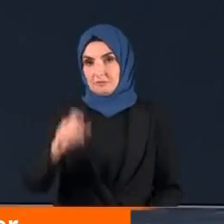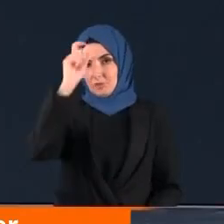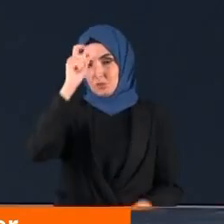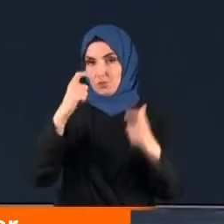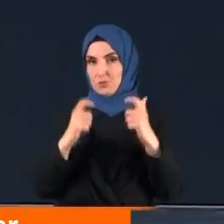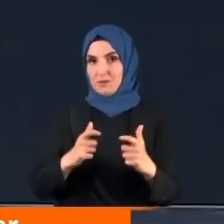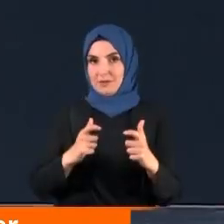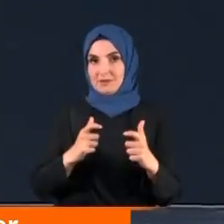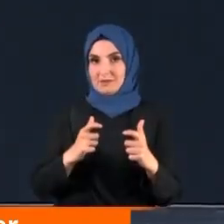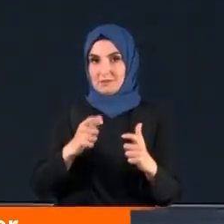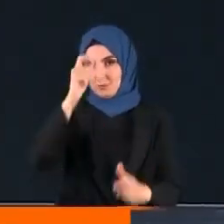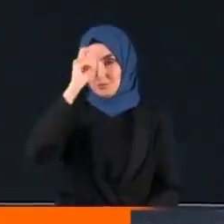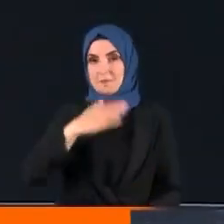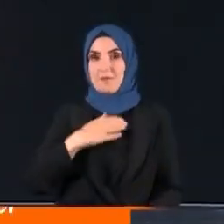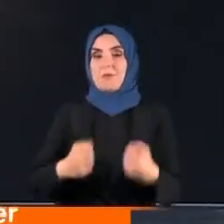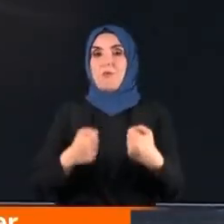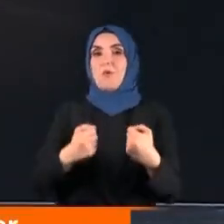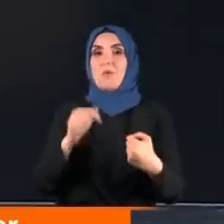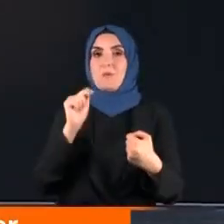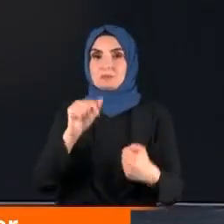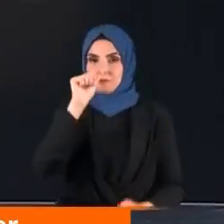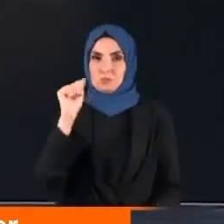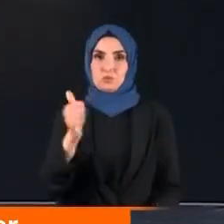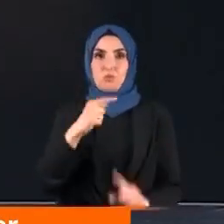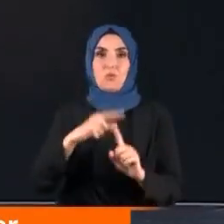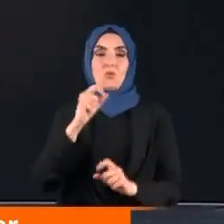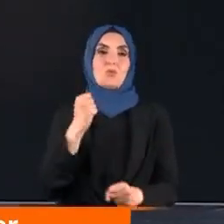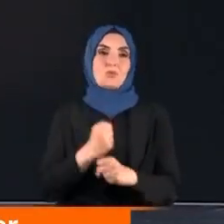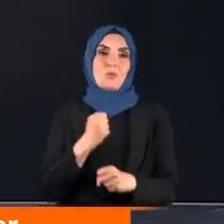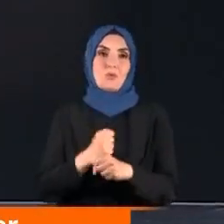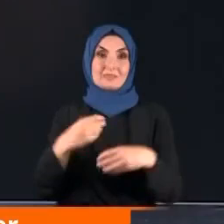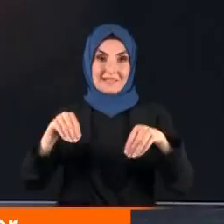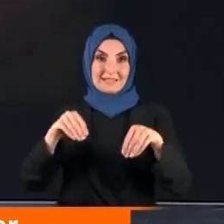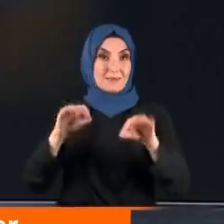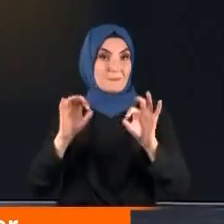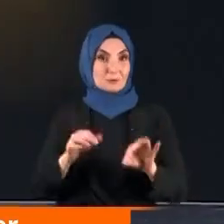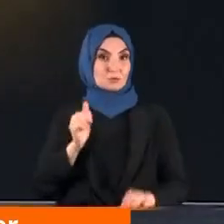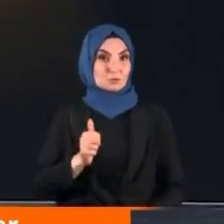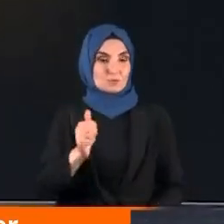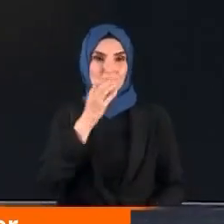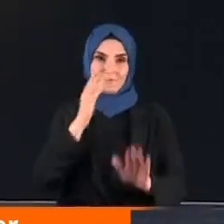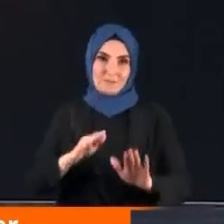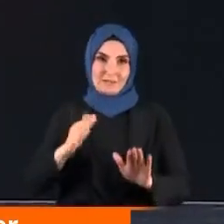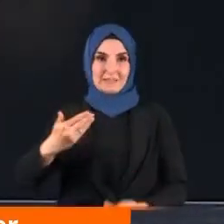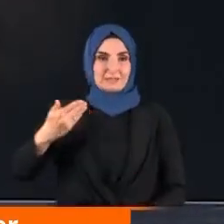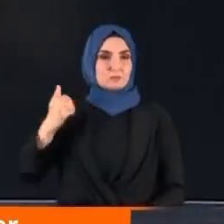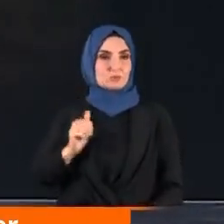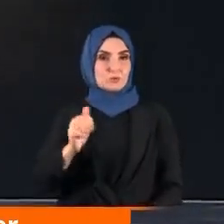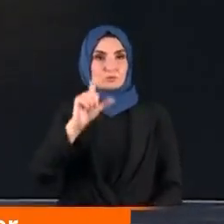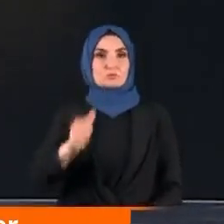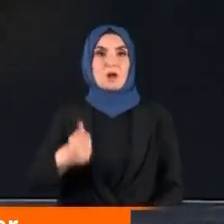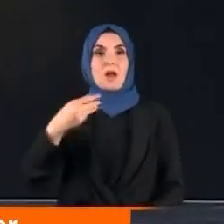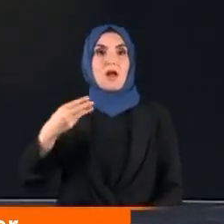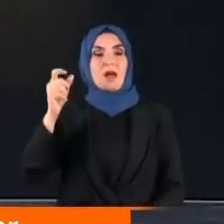Türkiye'nin yerli otomobili gururumuz Togg pazara çıkacağı günü bekliyor. Geçtiğimiz günlerde Cumhurbaşkanı Erdoğan'ın direksiyona geçip test sürüşü yaptığı